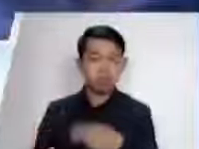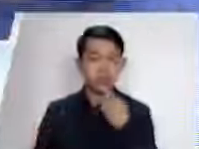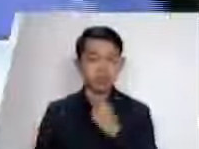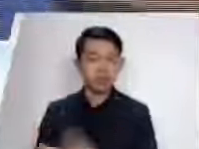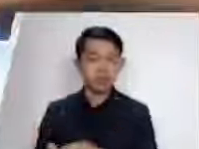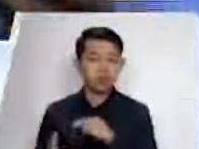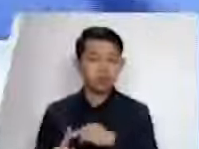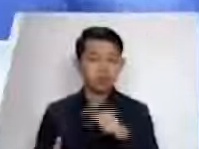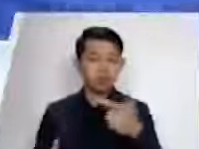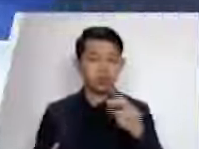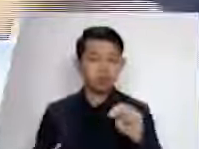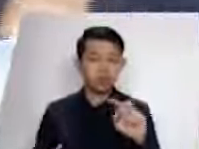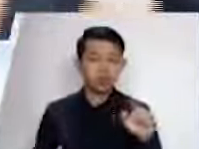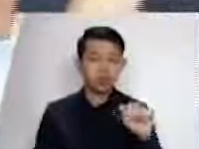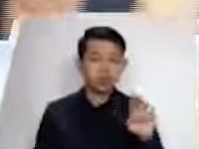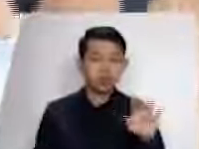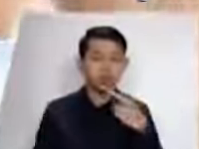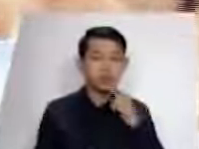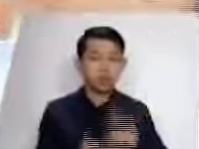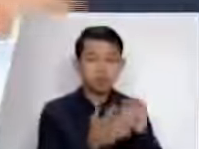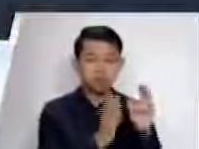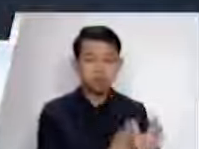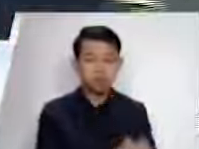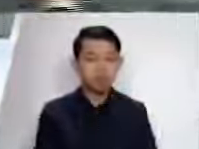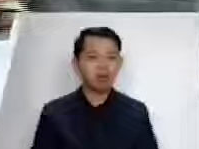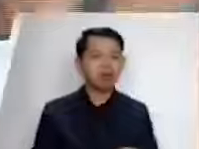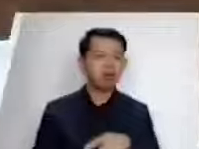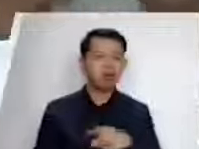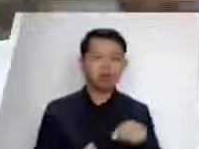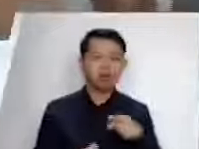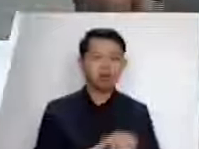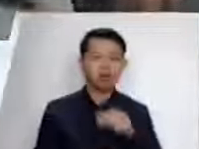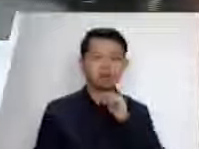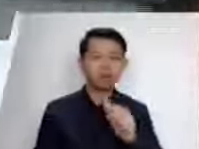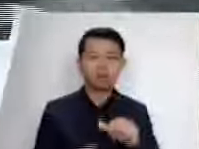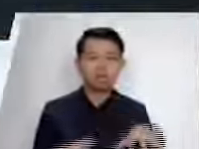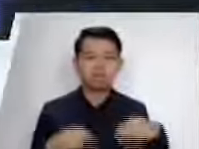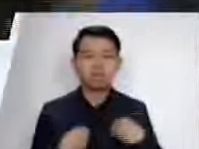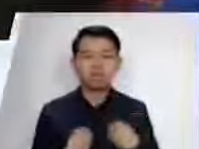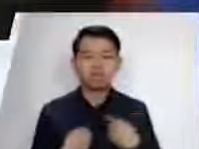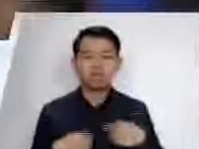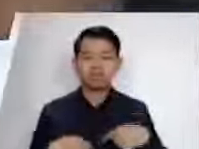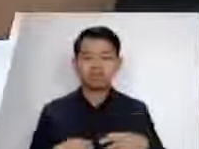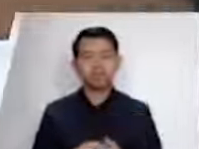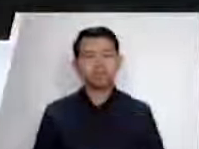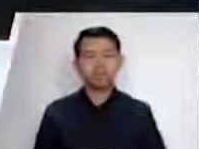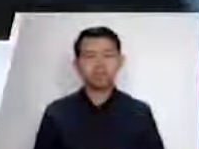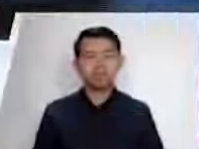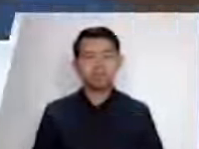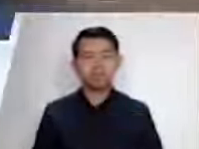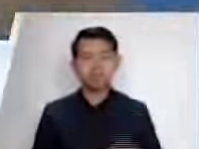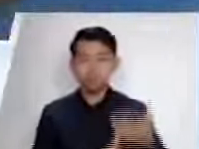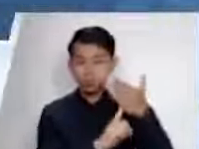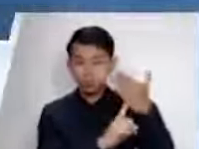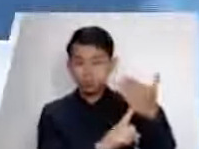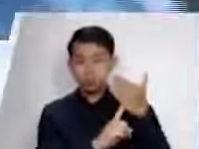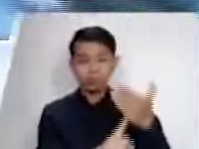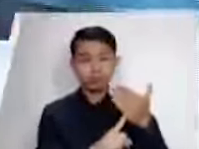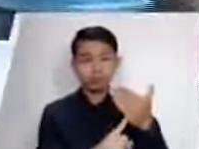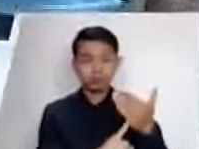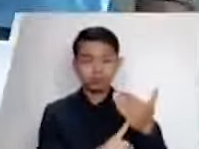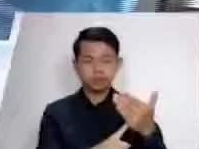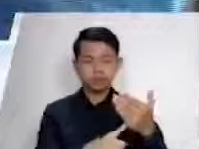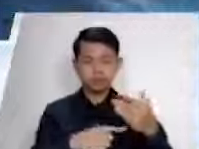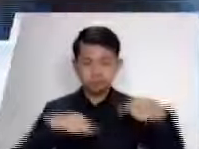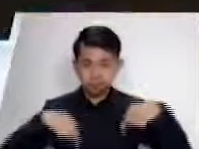sa ginagawang pagbabara sa traffic dito sa East Avenue. Samantala, itong kilos protesta ngayon ng